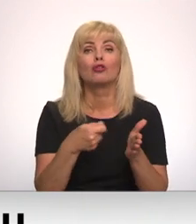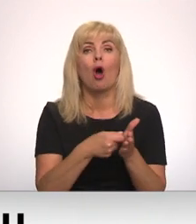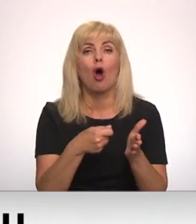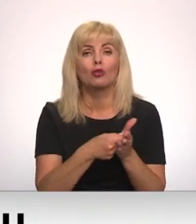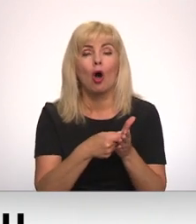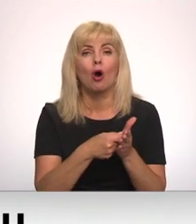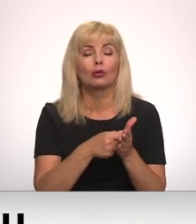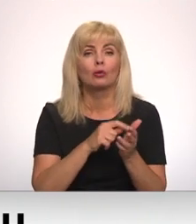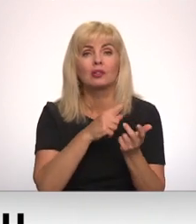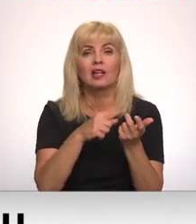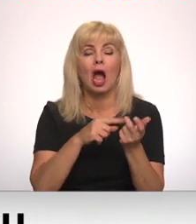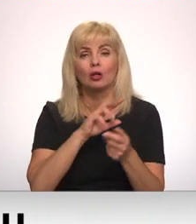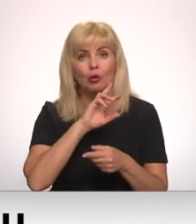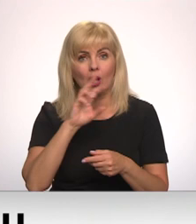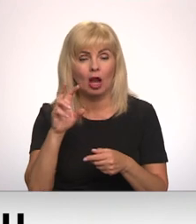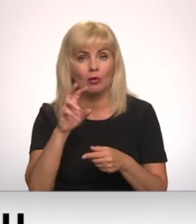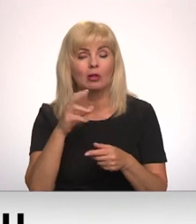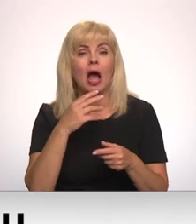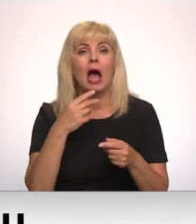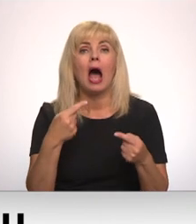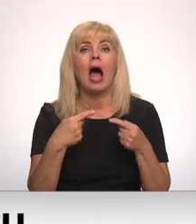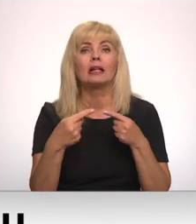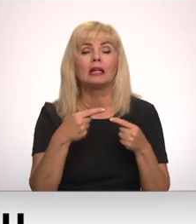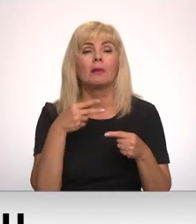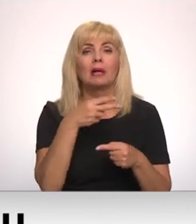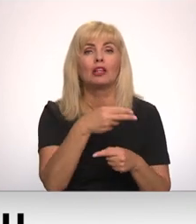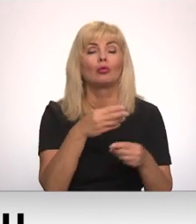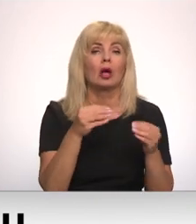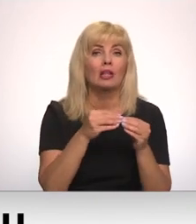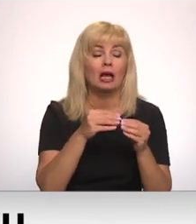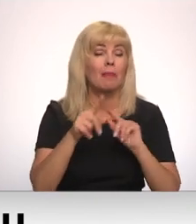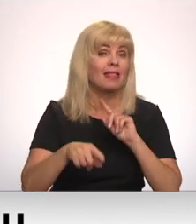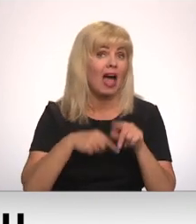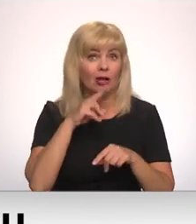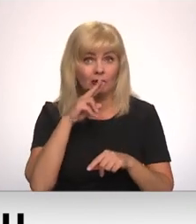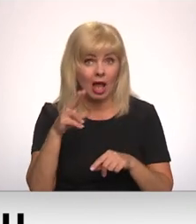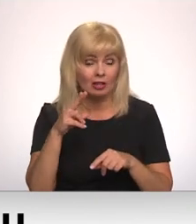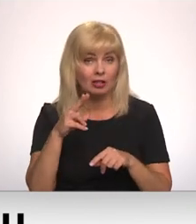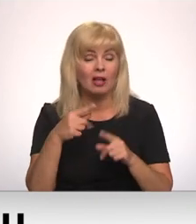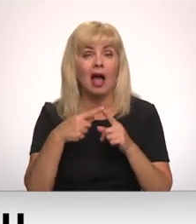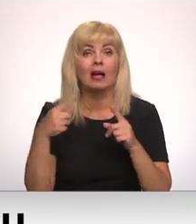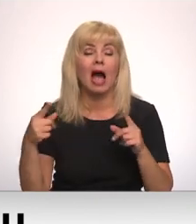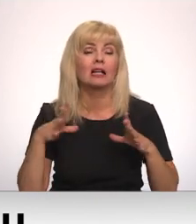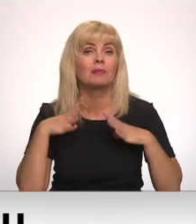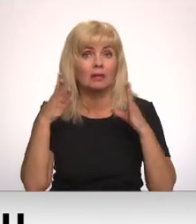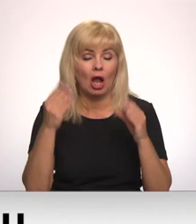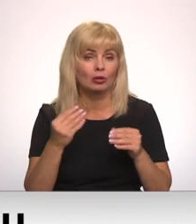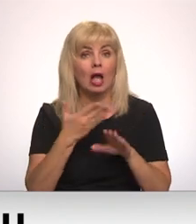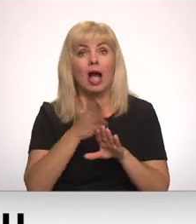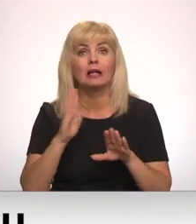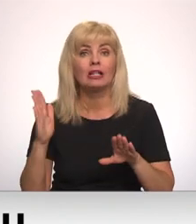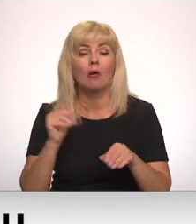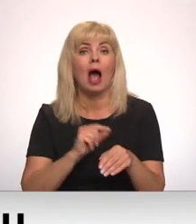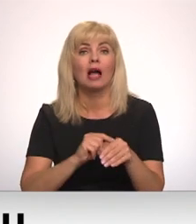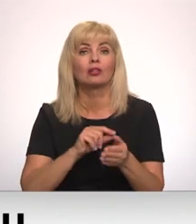rekordu attiecībā pret 2010. Gadu. Tomēr jau nākamnedēļ ir 4 gardas brīvdienas. Par rindu šodien asins